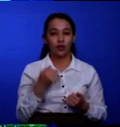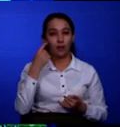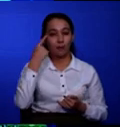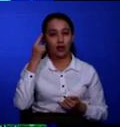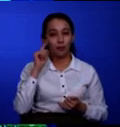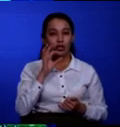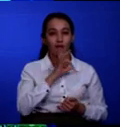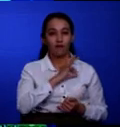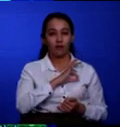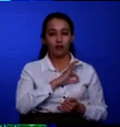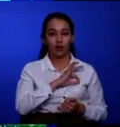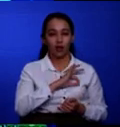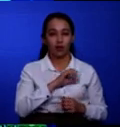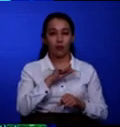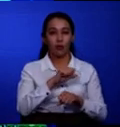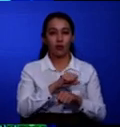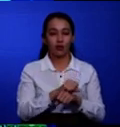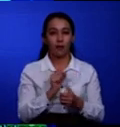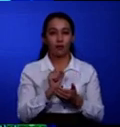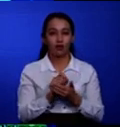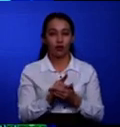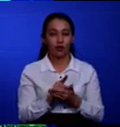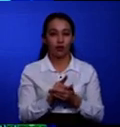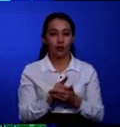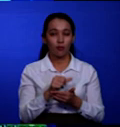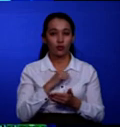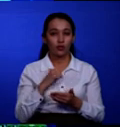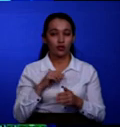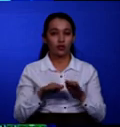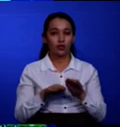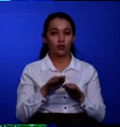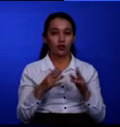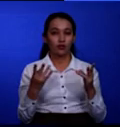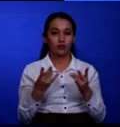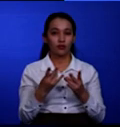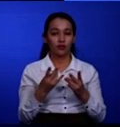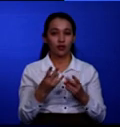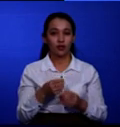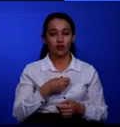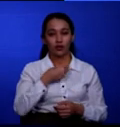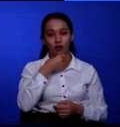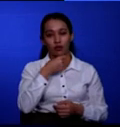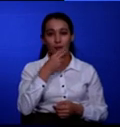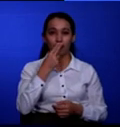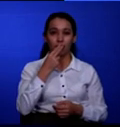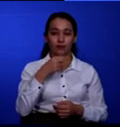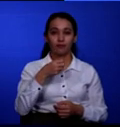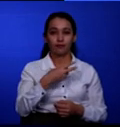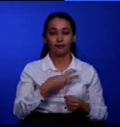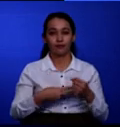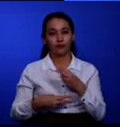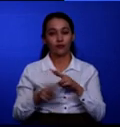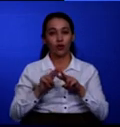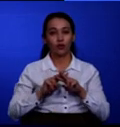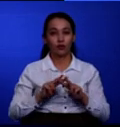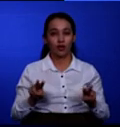tayangan holda siz qolgan misollarni ham taqqoslab qo'yasiz. Katta yoki kichik yoki